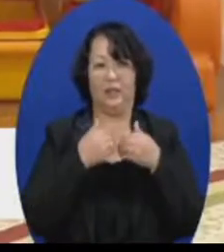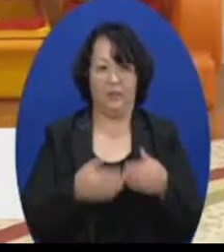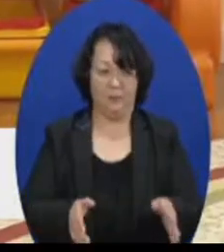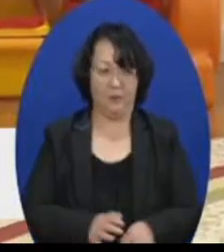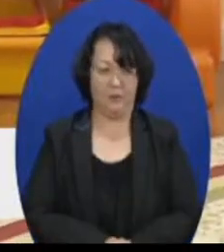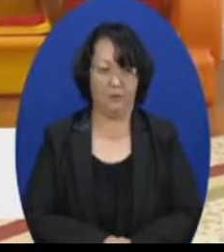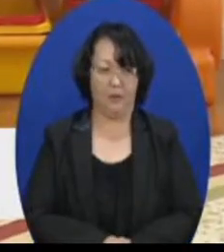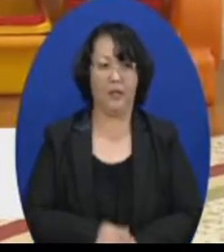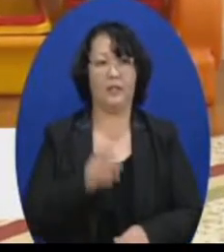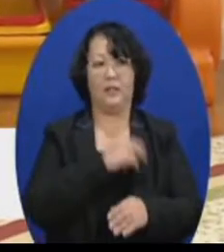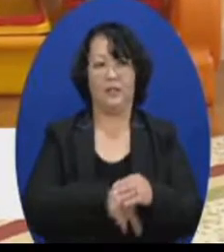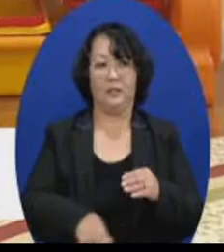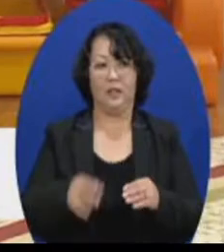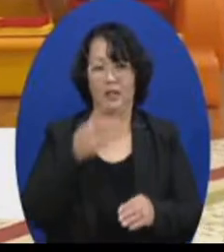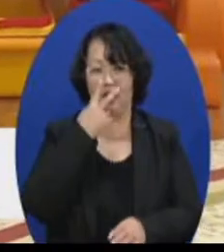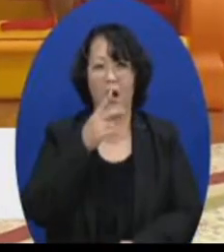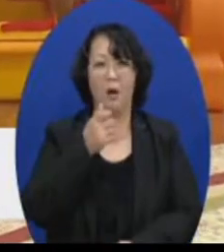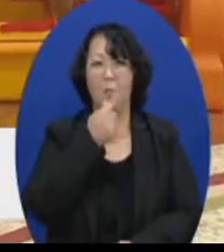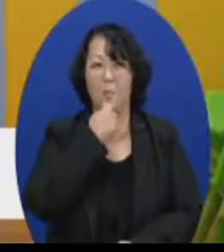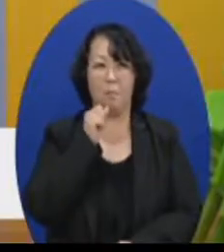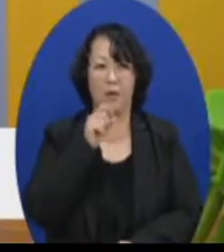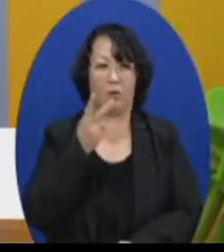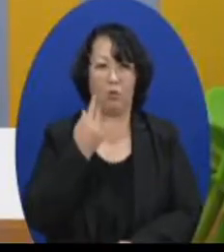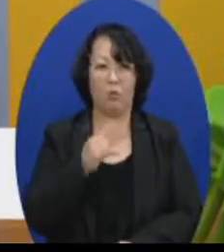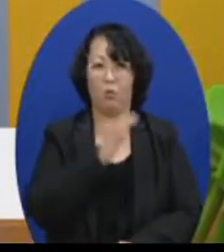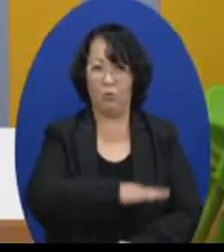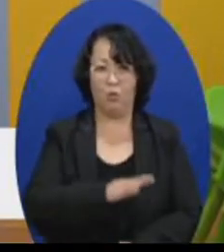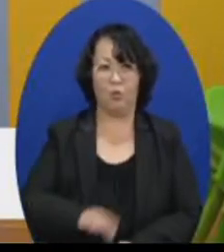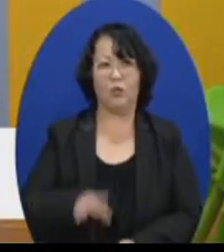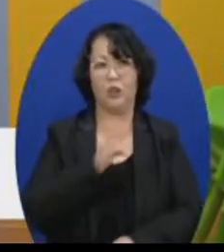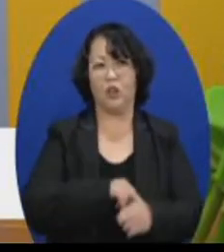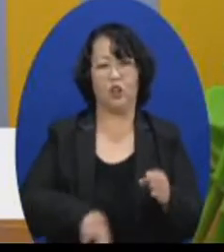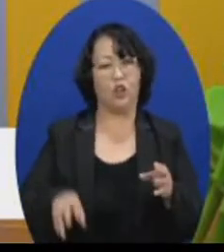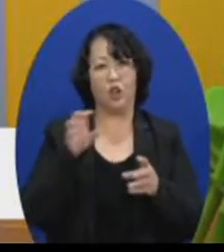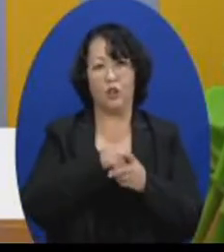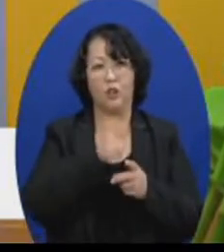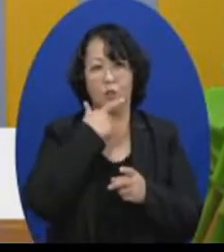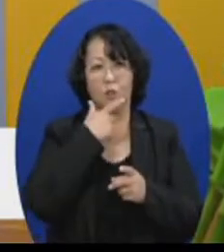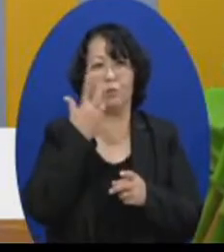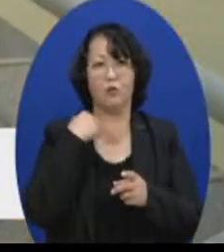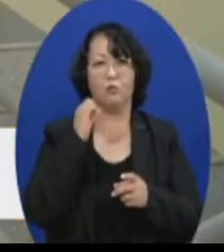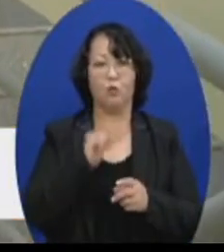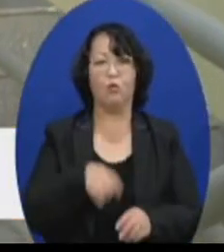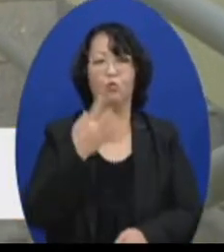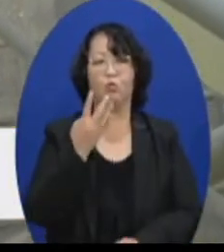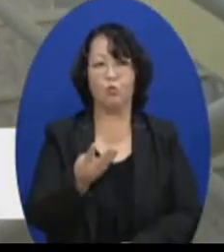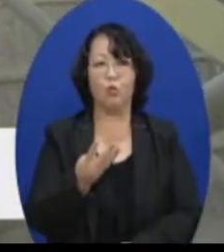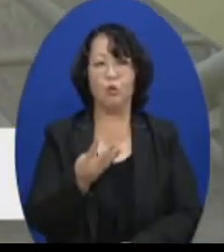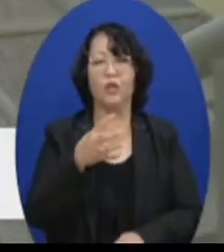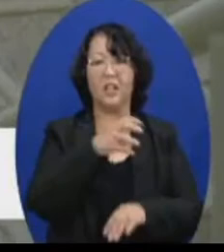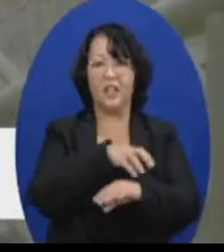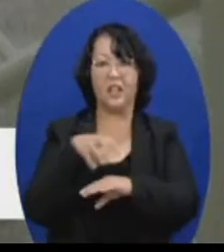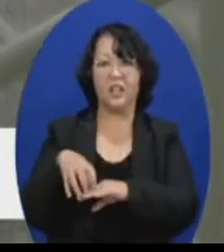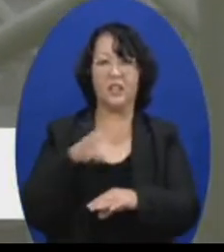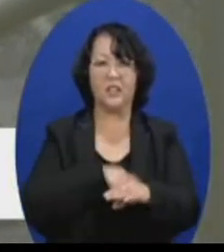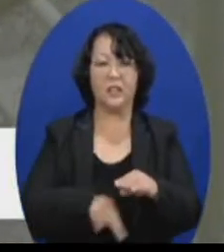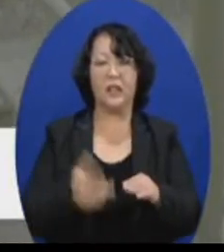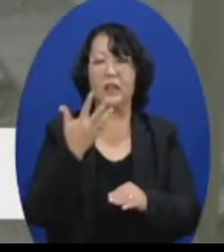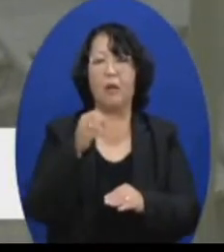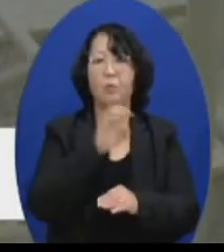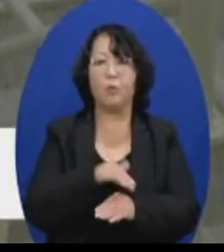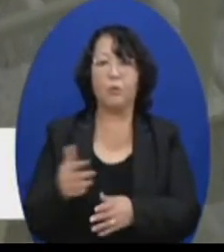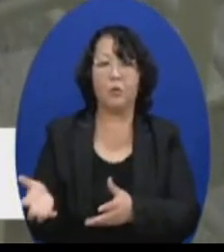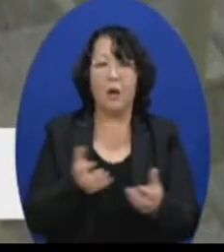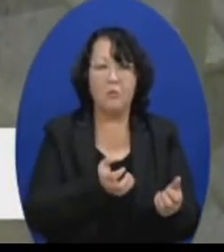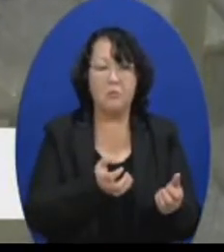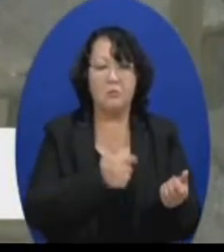орсон юм а. Цэцэрлэгийн багтаамж муу бүх хүүхдүүдэд цэцэрлэгт хамруулж чадахгүй үед 4 гэр цэцэрлэгт 50 гаруй хүүхэд авдаг байсан. Одоо энэ